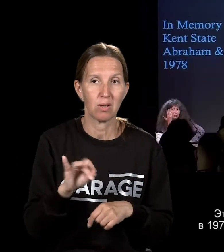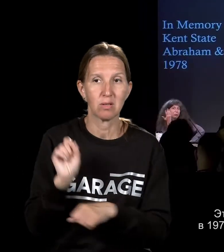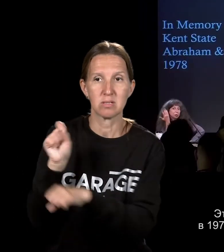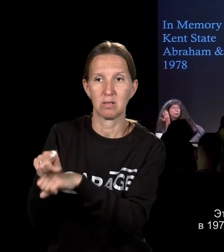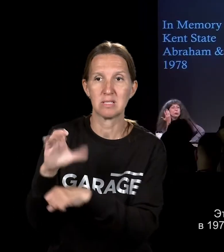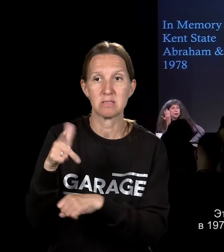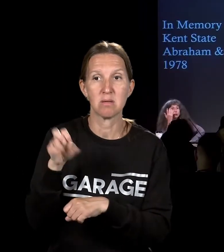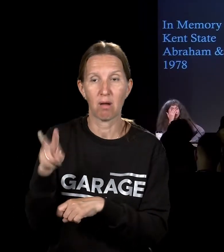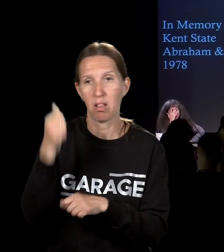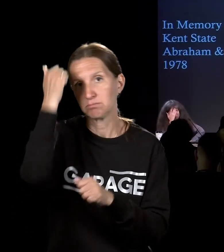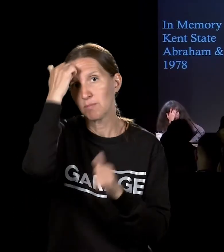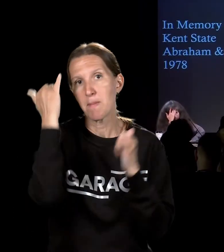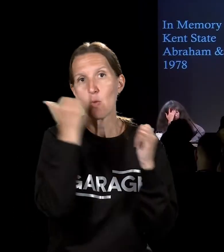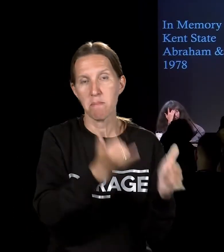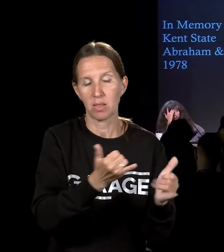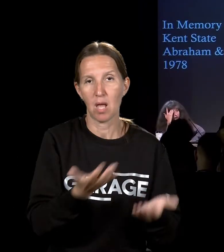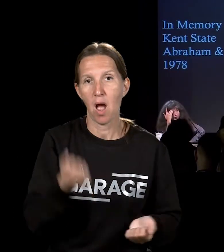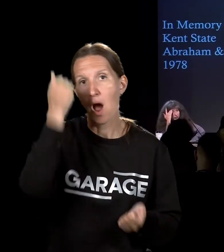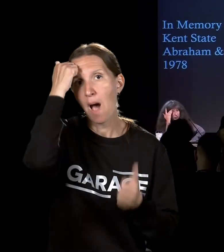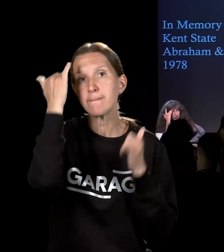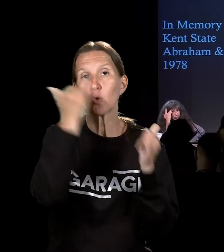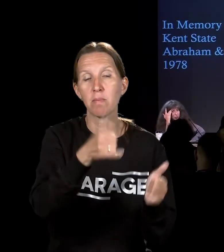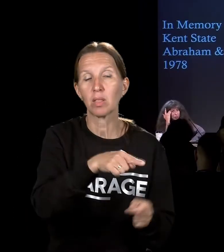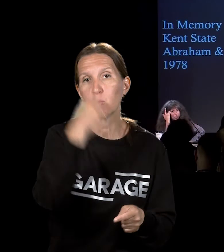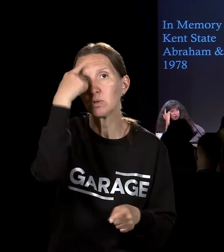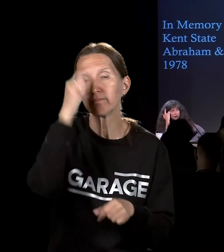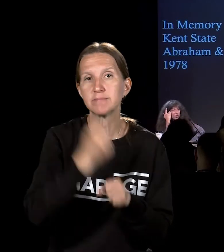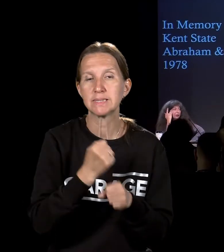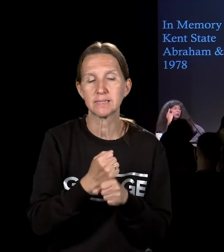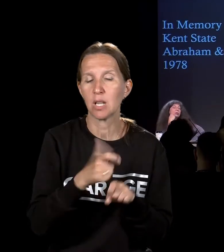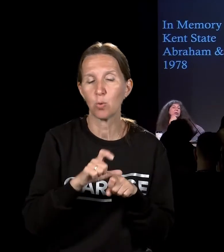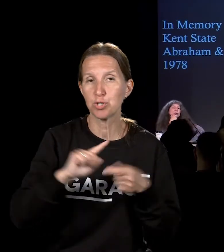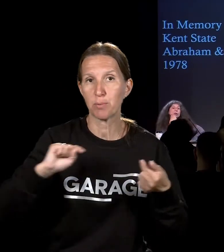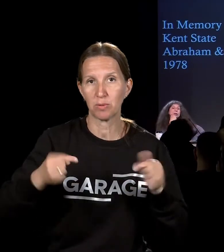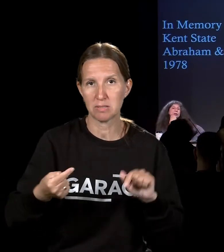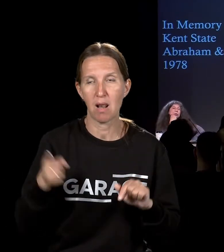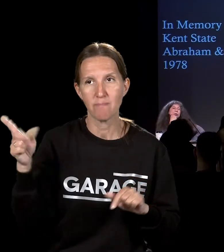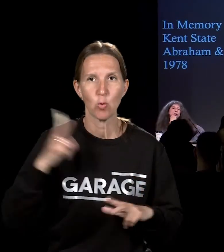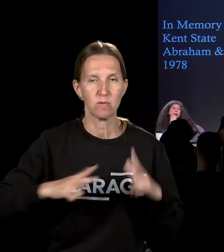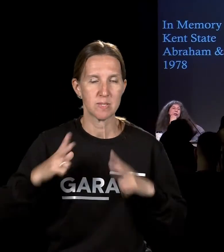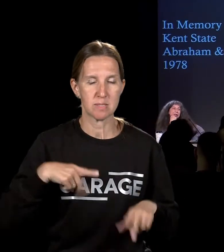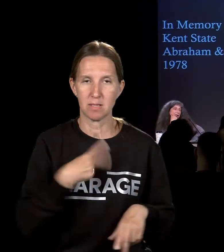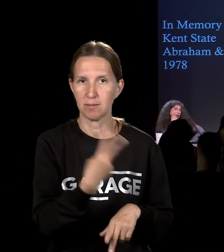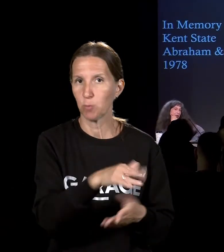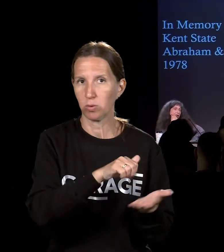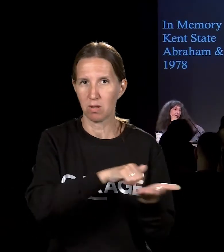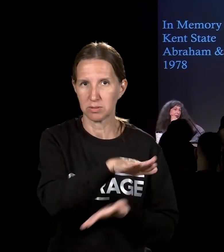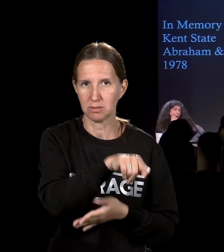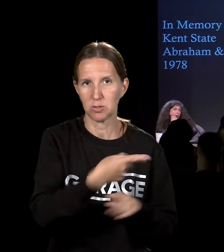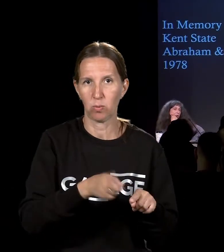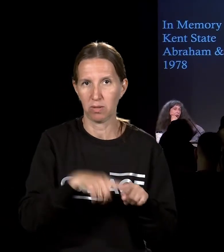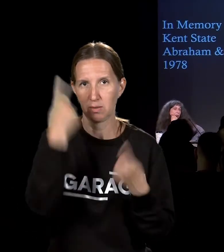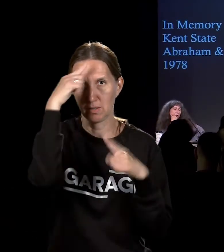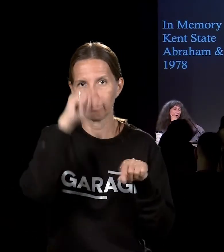монумент. Монумент он сделал очень парадоксальный, от которого в результате этот университет отказался,